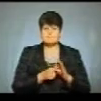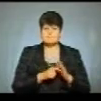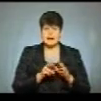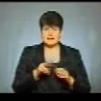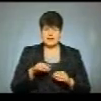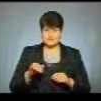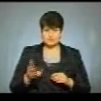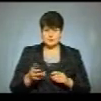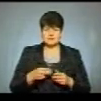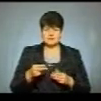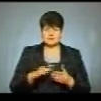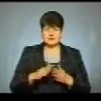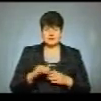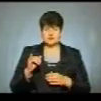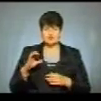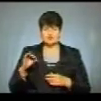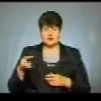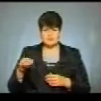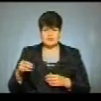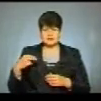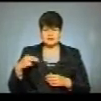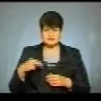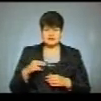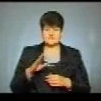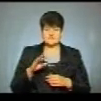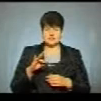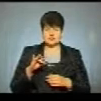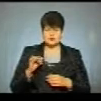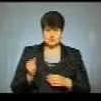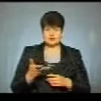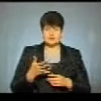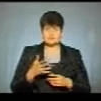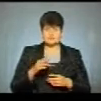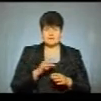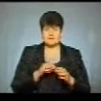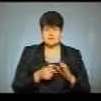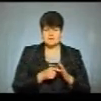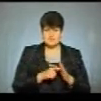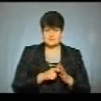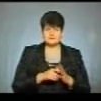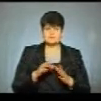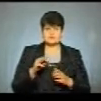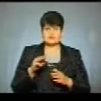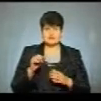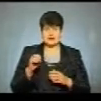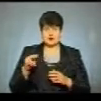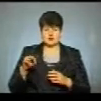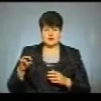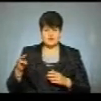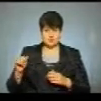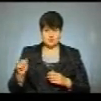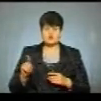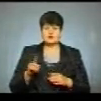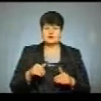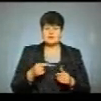голова облдержадміністрації Ігор Сополь та президент Вільнюської торгово-промислової та ремісничої палати Сігітас Леонавічус. Що дасть області